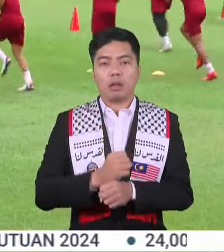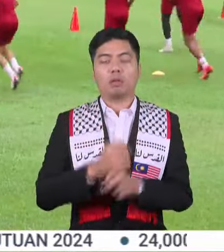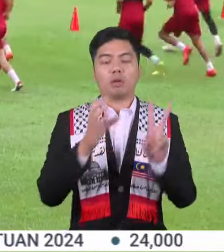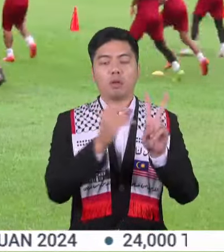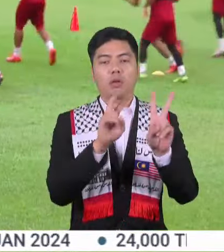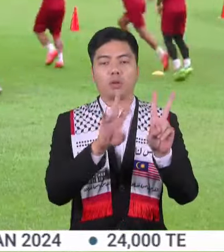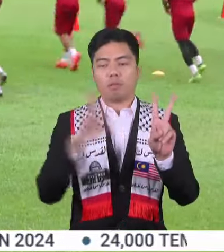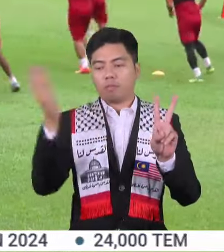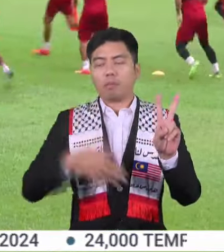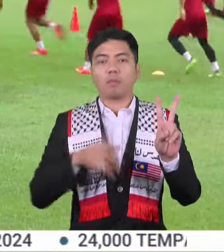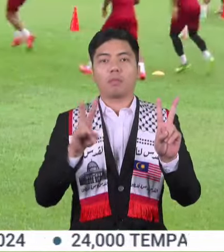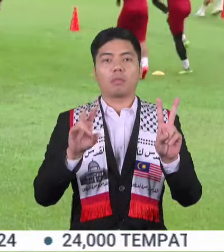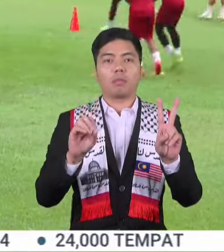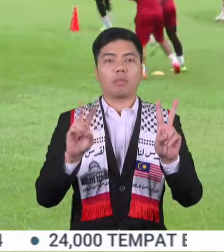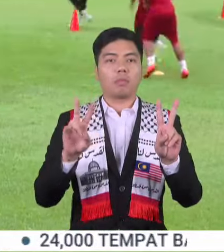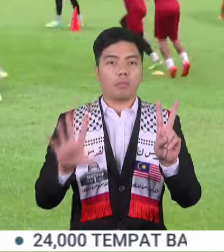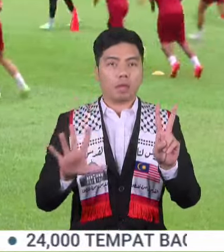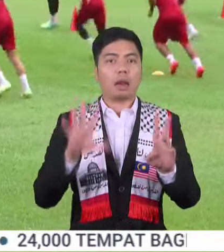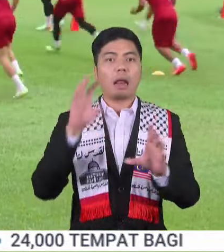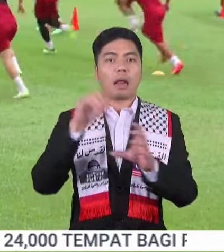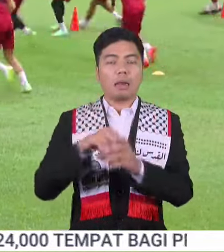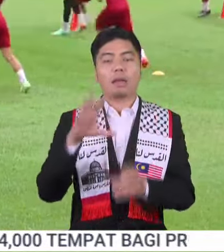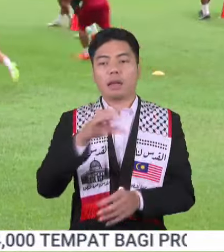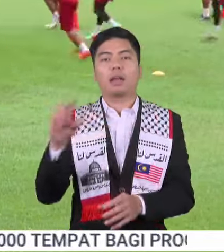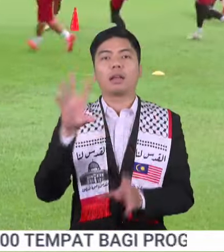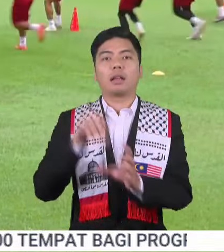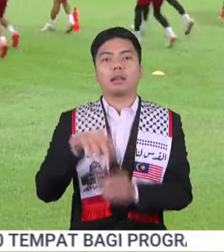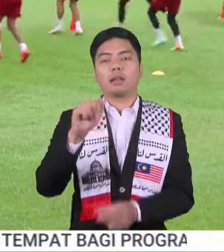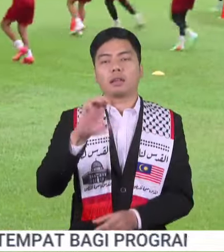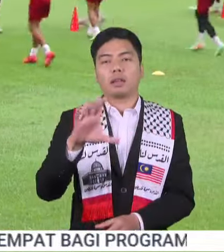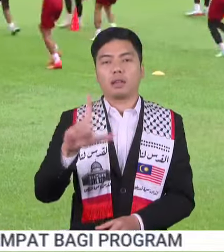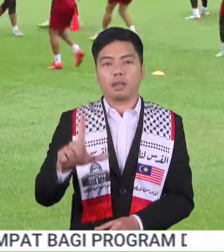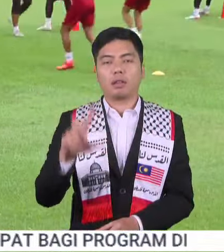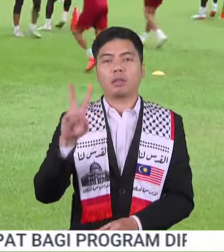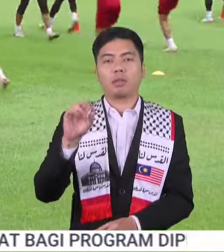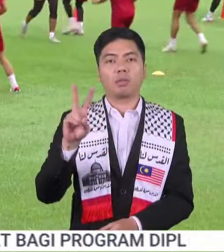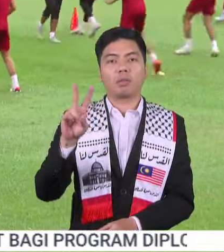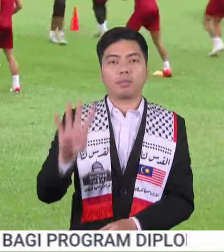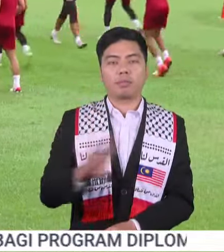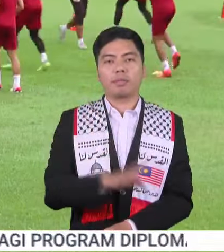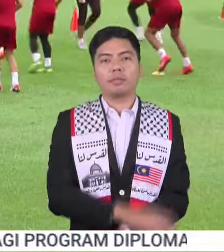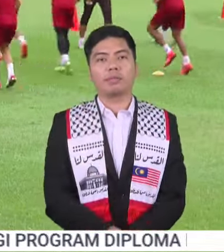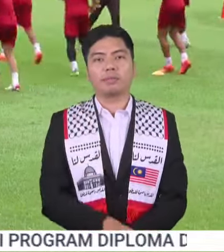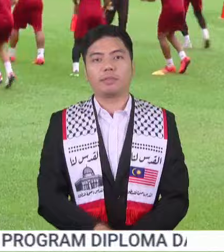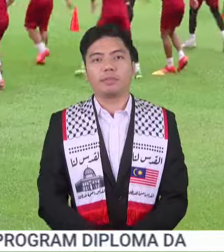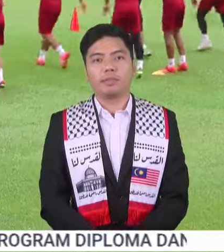2024-2025 dan saingan ACL 2 2024.